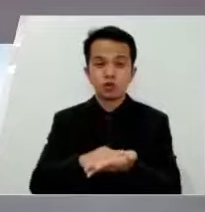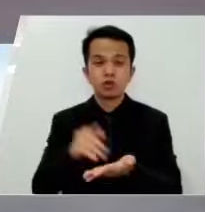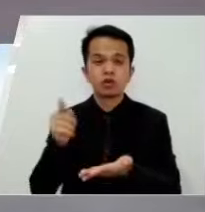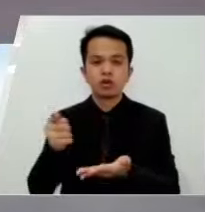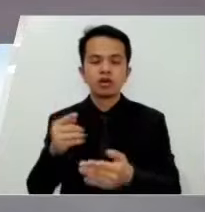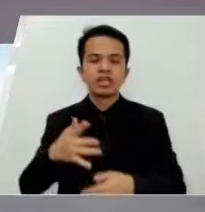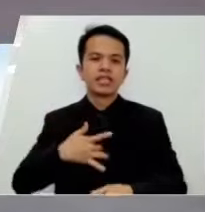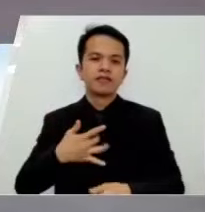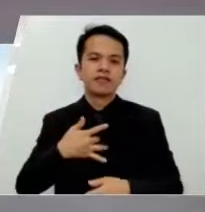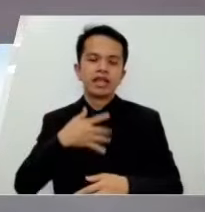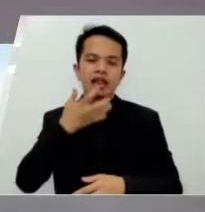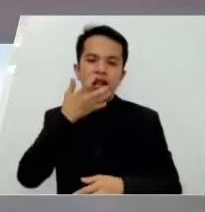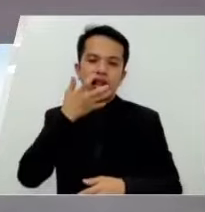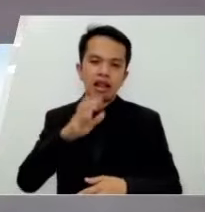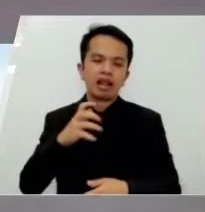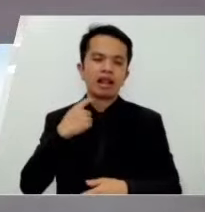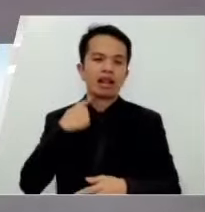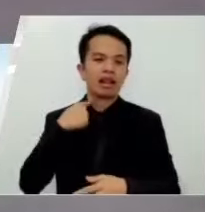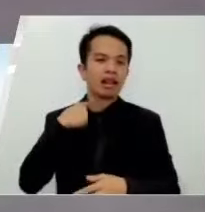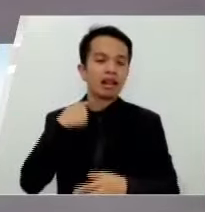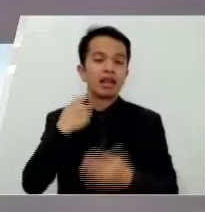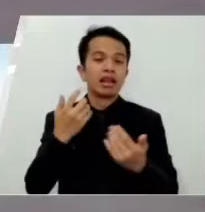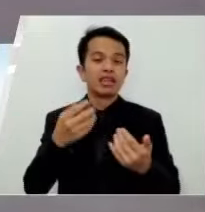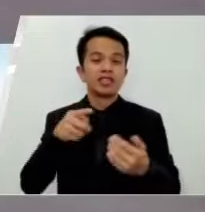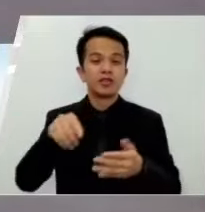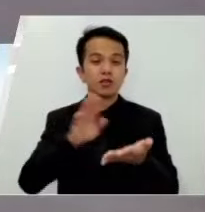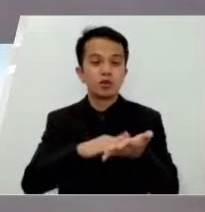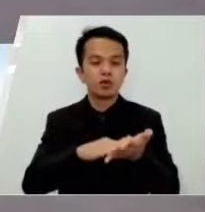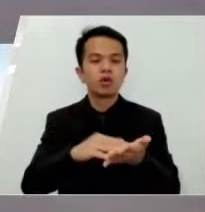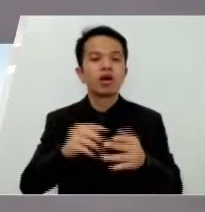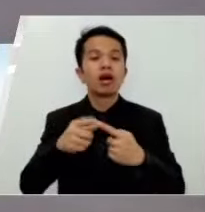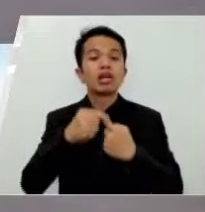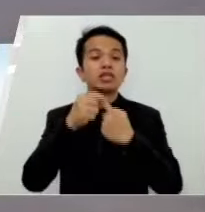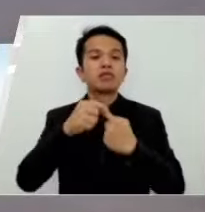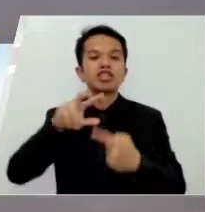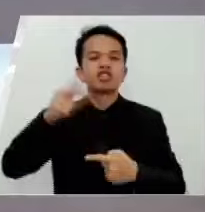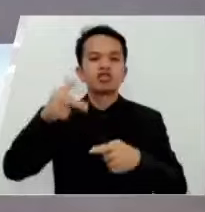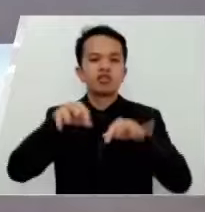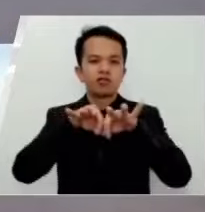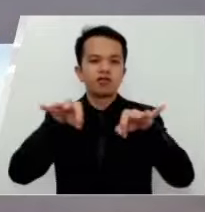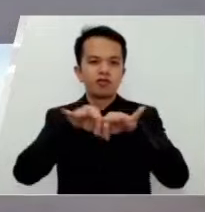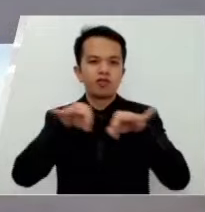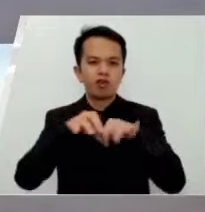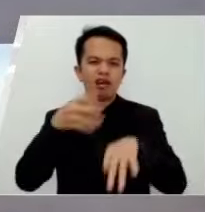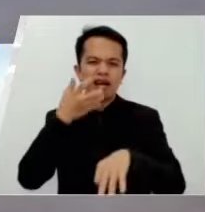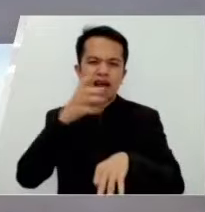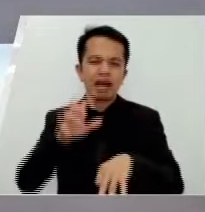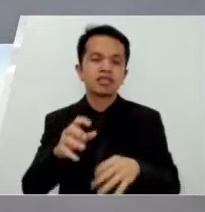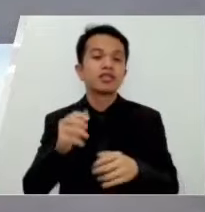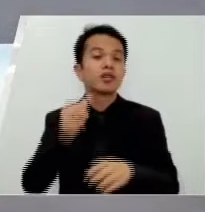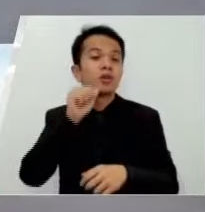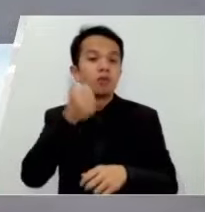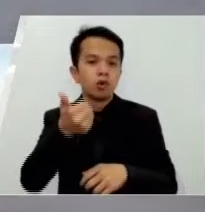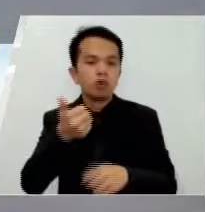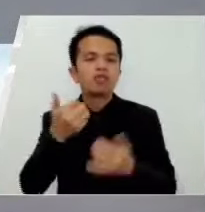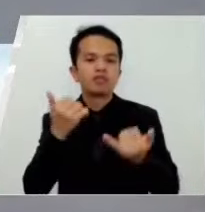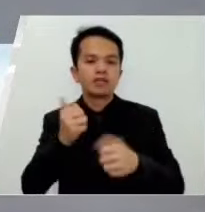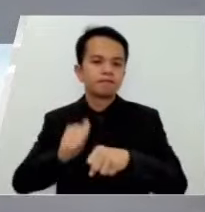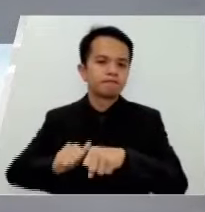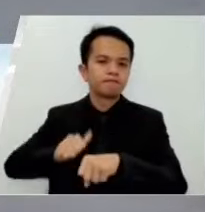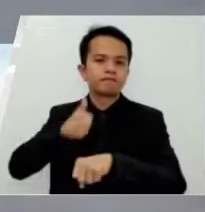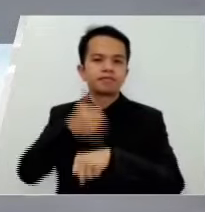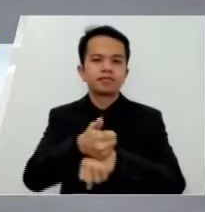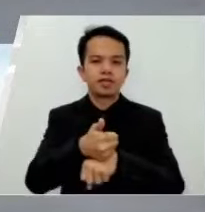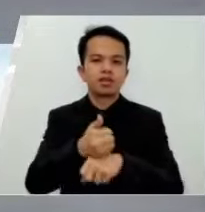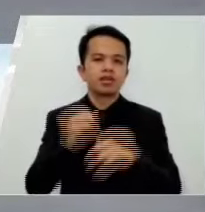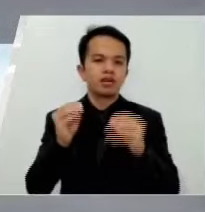mga classroom lalo na sa third floor ng kanilang gusali. Kung kaya simula bukas, magpapatupad sila ng mas